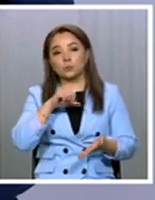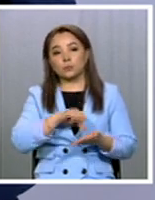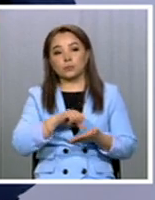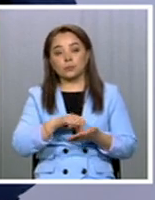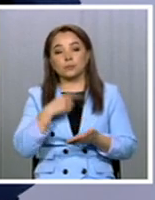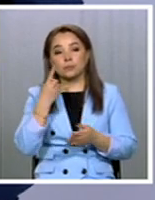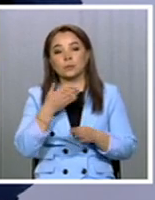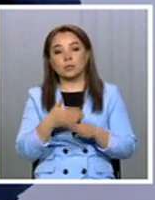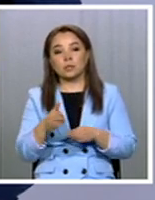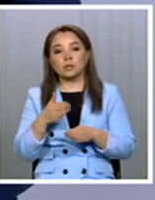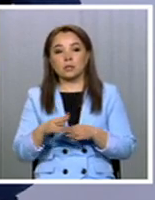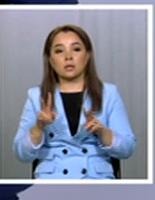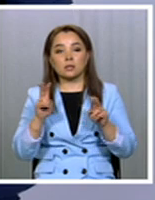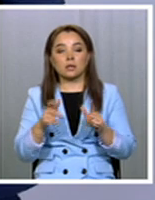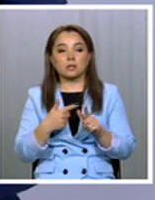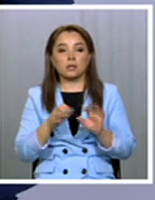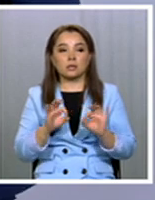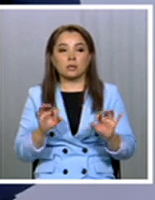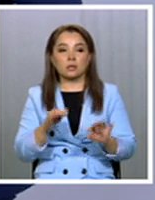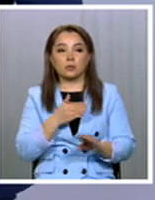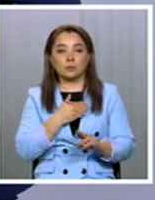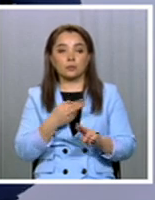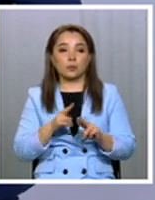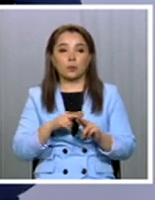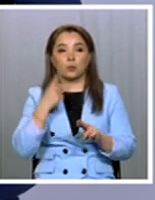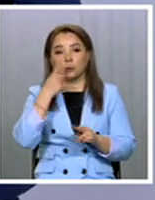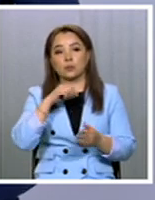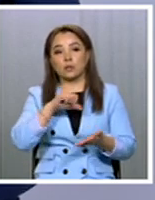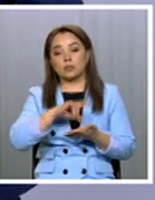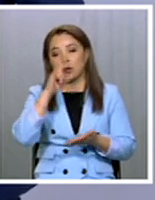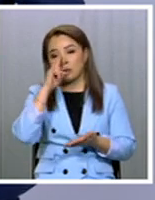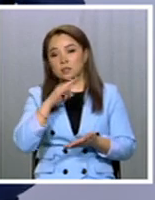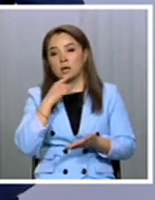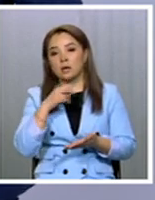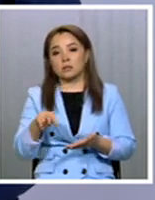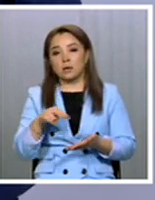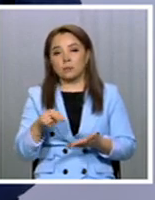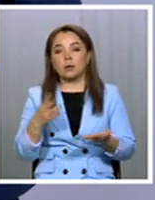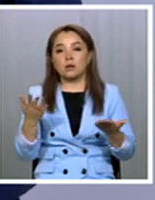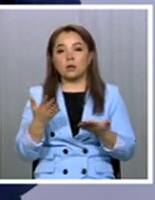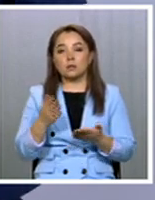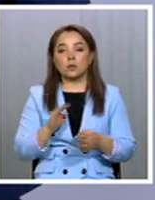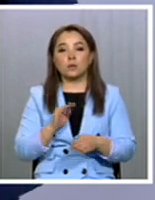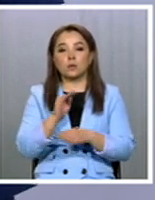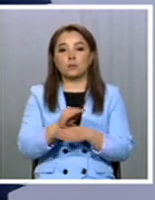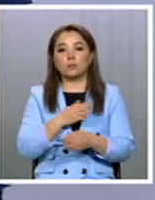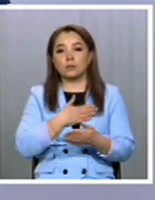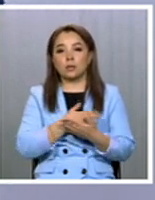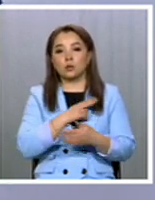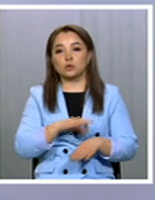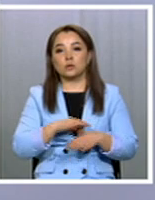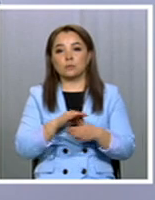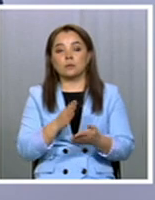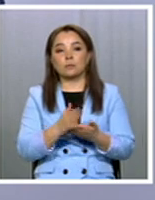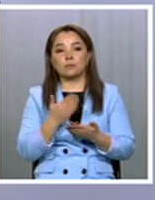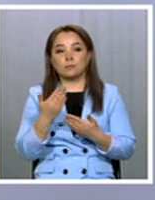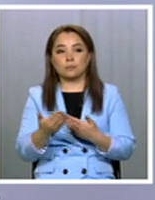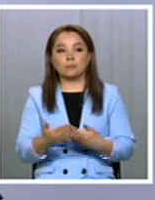жеке-жеке тоқтала кетсек. Бұл тұлғалар қазақ әдебиетіне қандай үлес қосты?